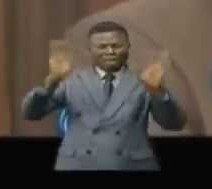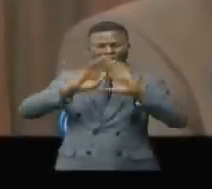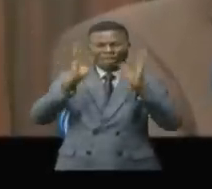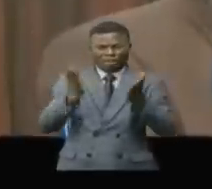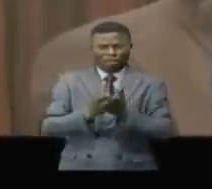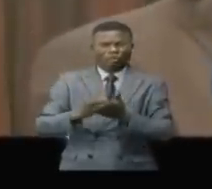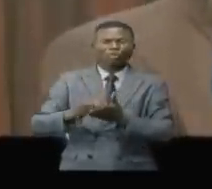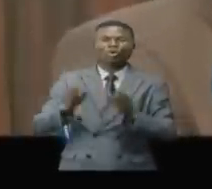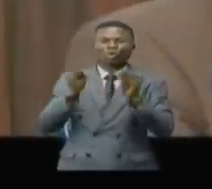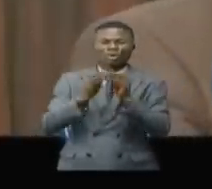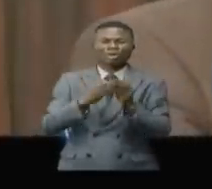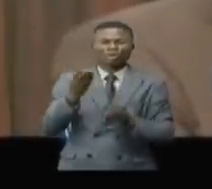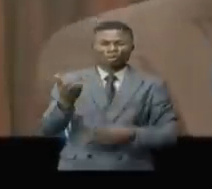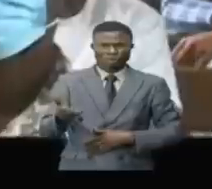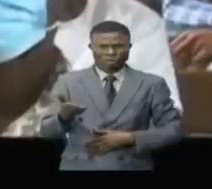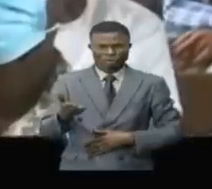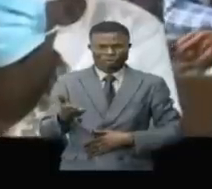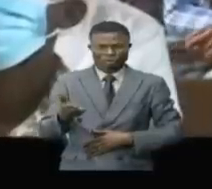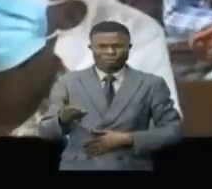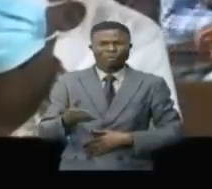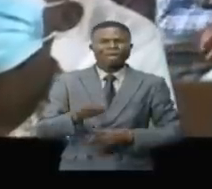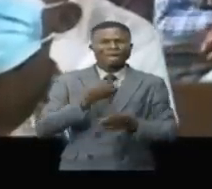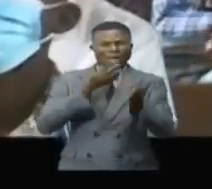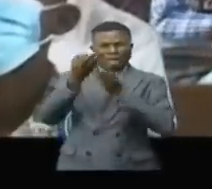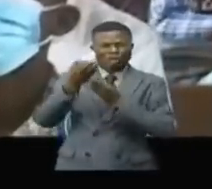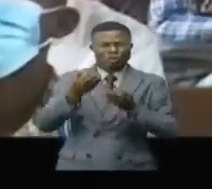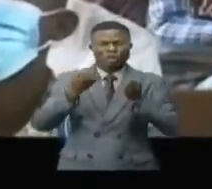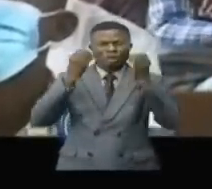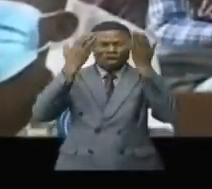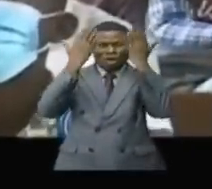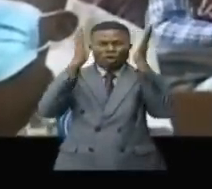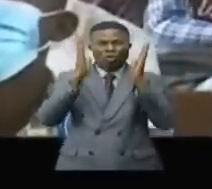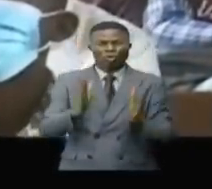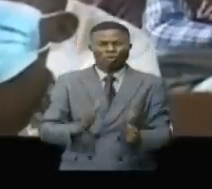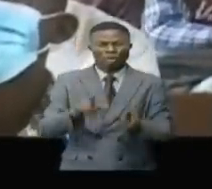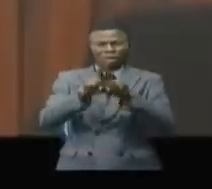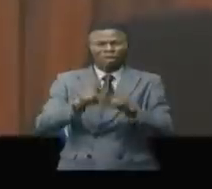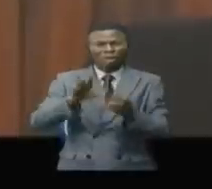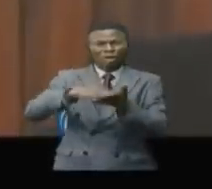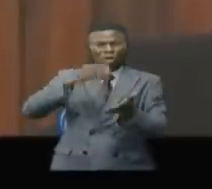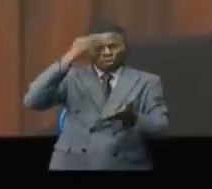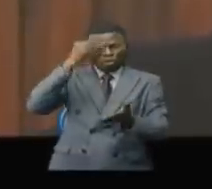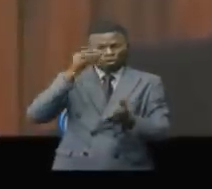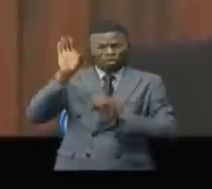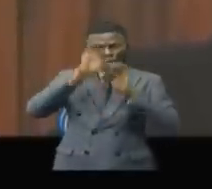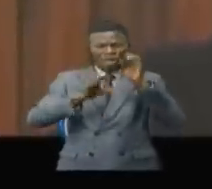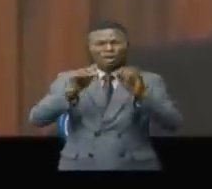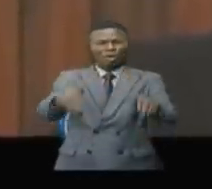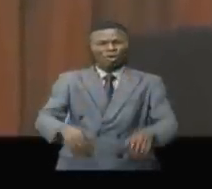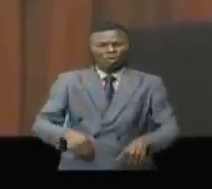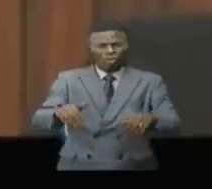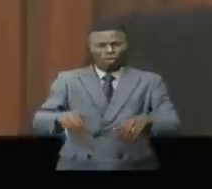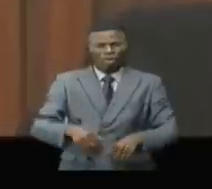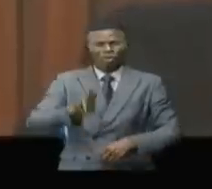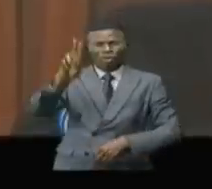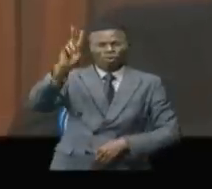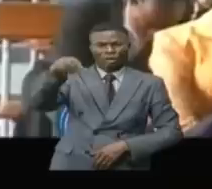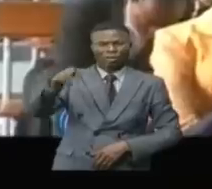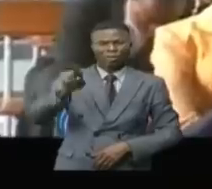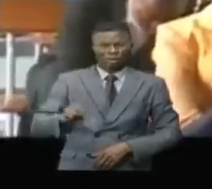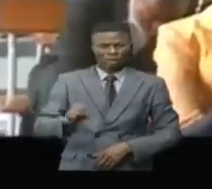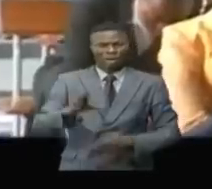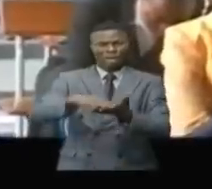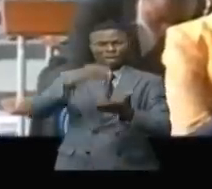de l'Assemblée et donner la matière aux étudiants et élèves, surtout ceux des sciences agronomiques de l'UPEN. Aux